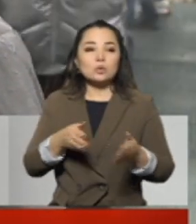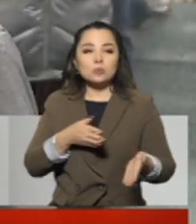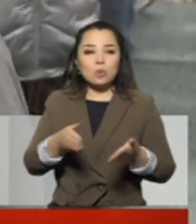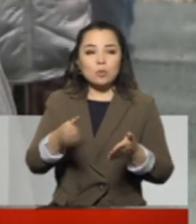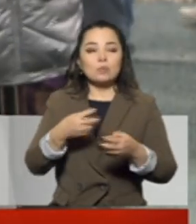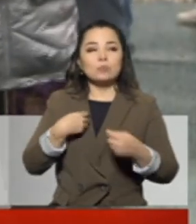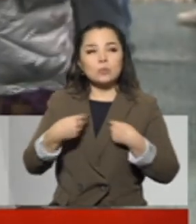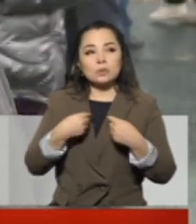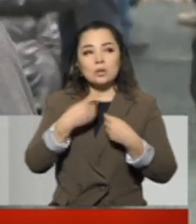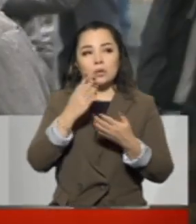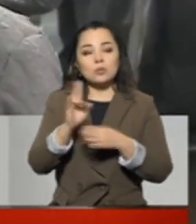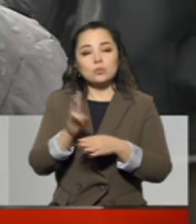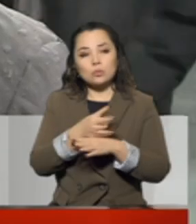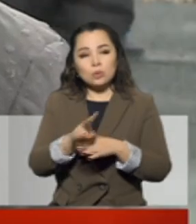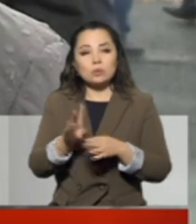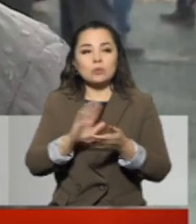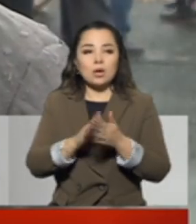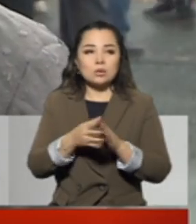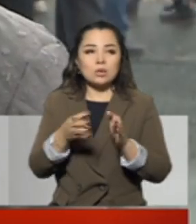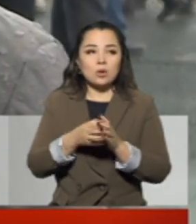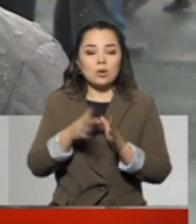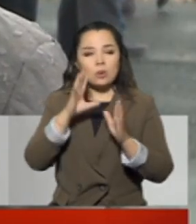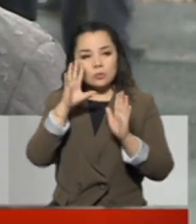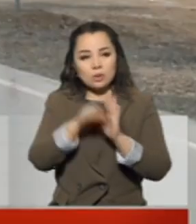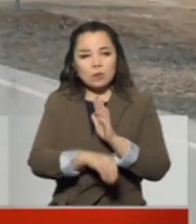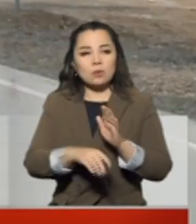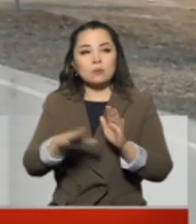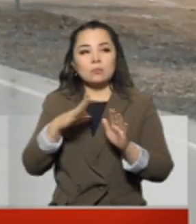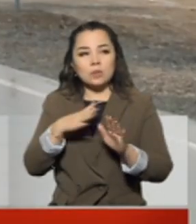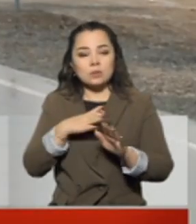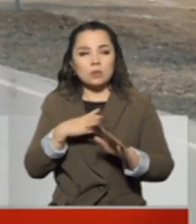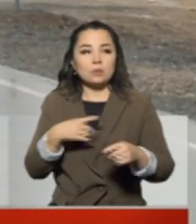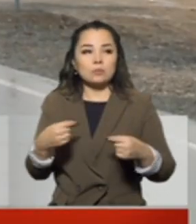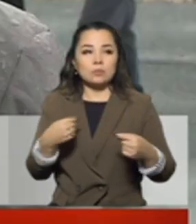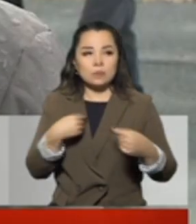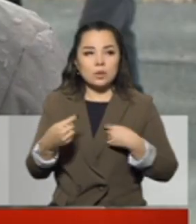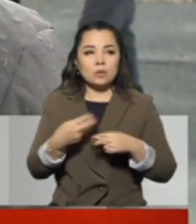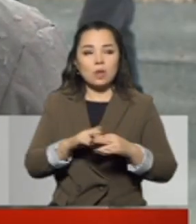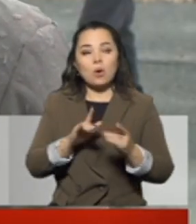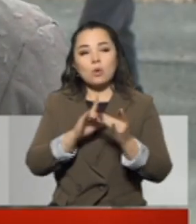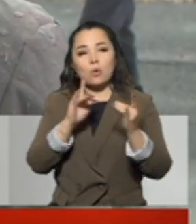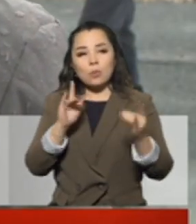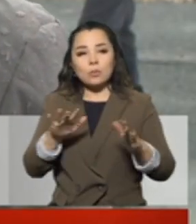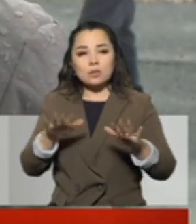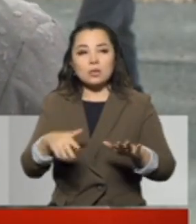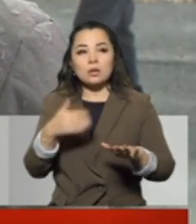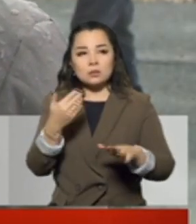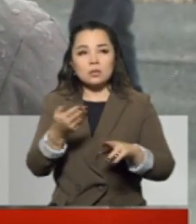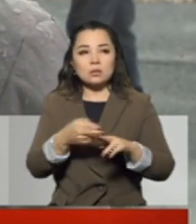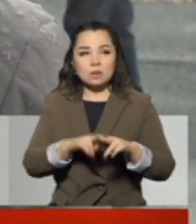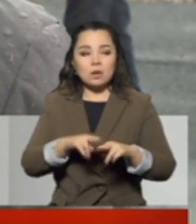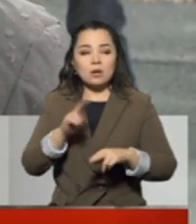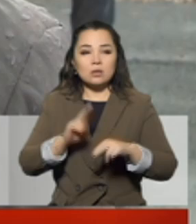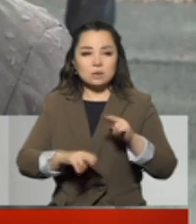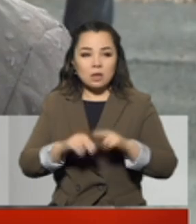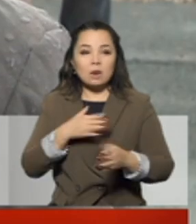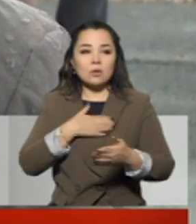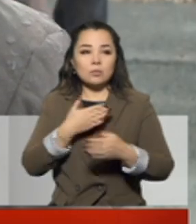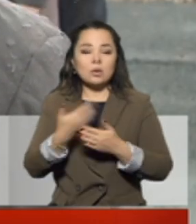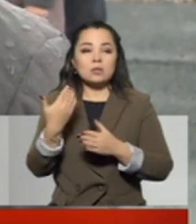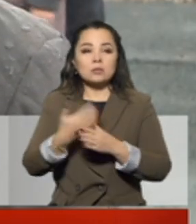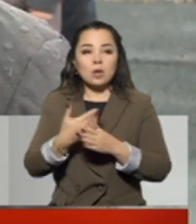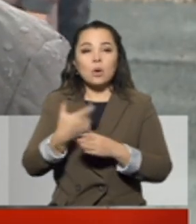үлгірсек, үлгірдік, үлгірмесек жағада жатып қалған күндеріміз де болды талай. Осы көпірді салуға ат салысқан